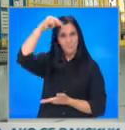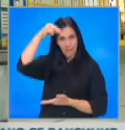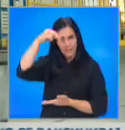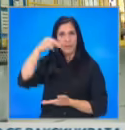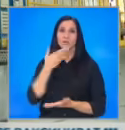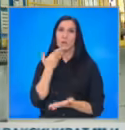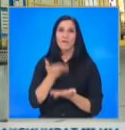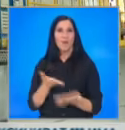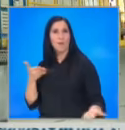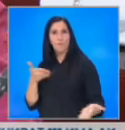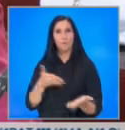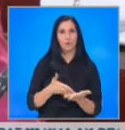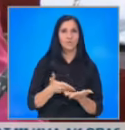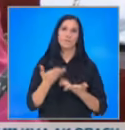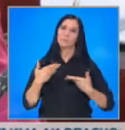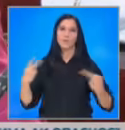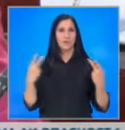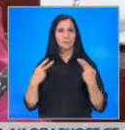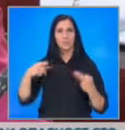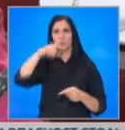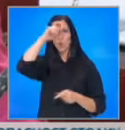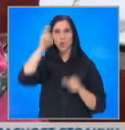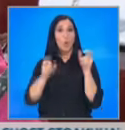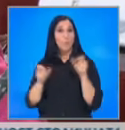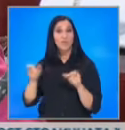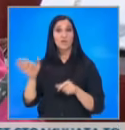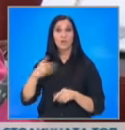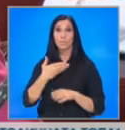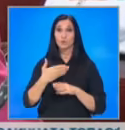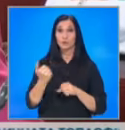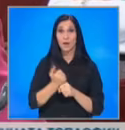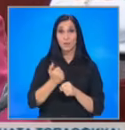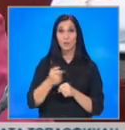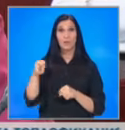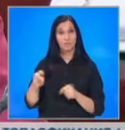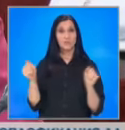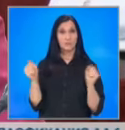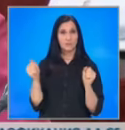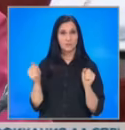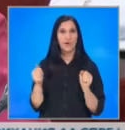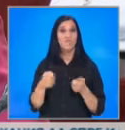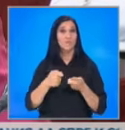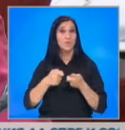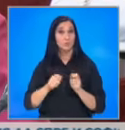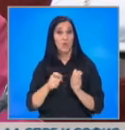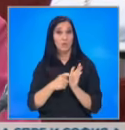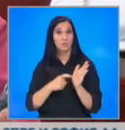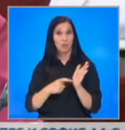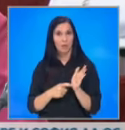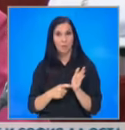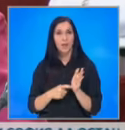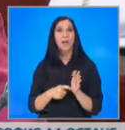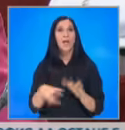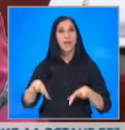идваме, се обявиха против. Ние разбираме, че топлофикация ще продължи да работи тази зима в нарушение на законодателството и